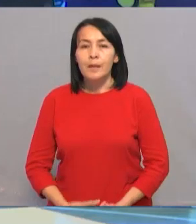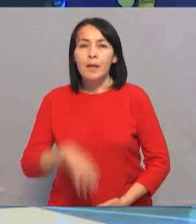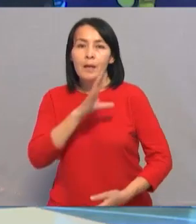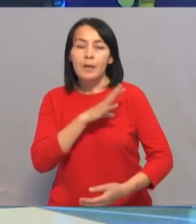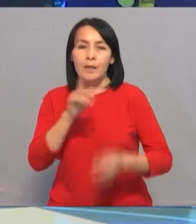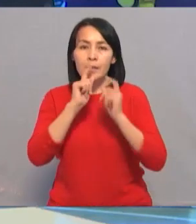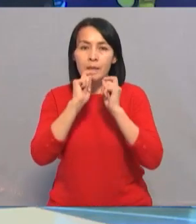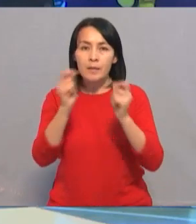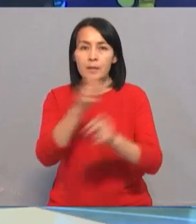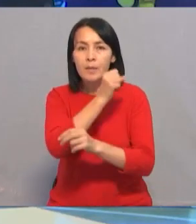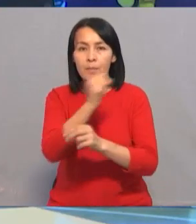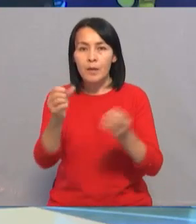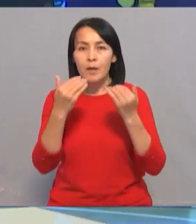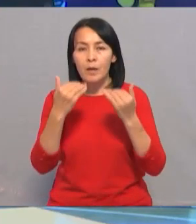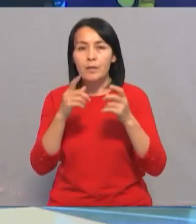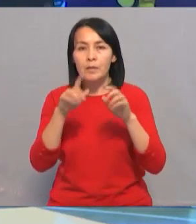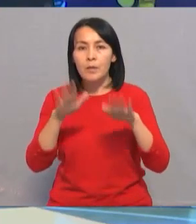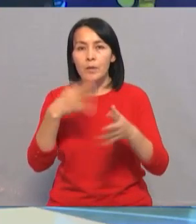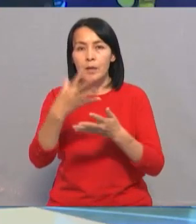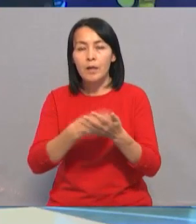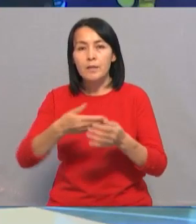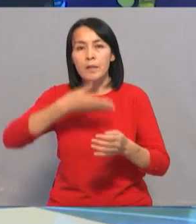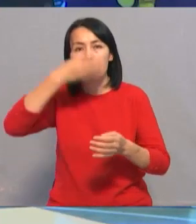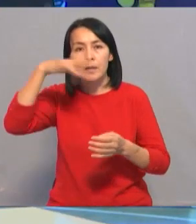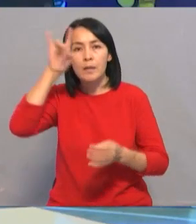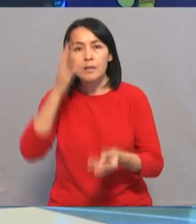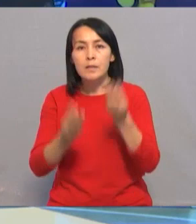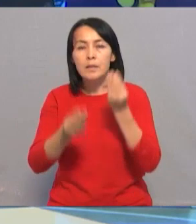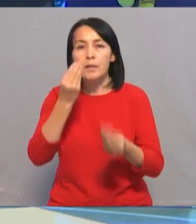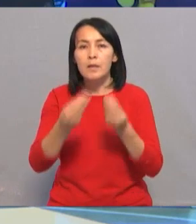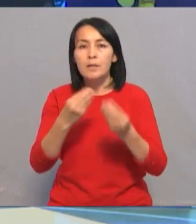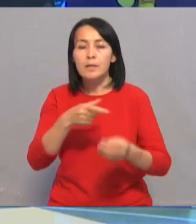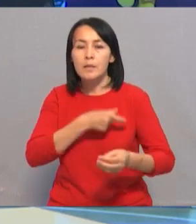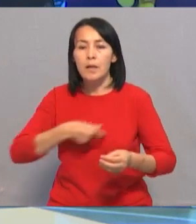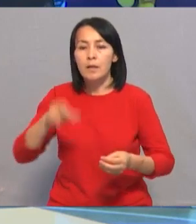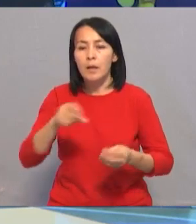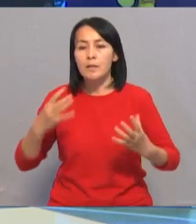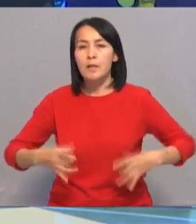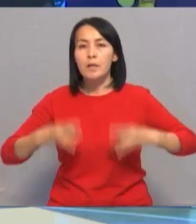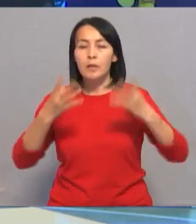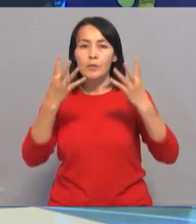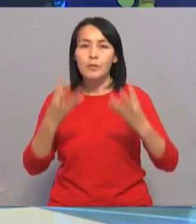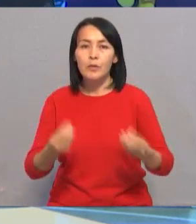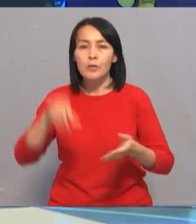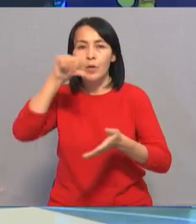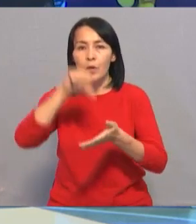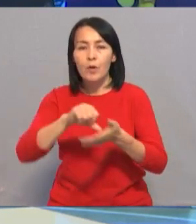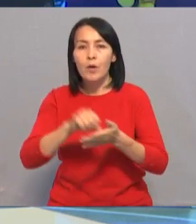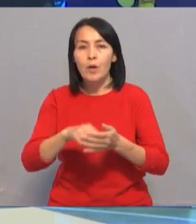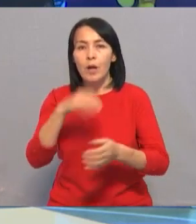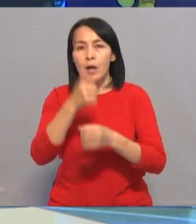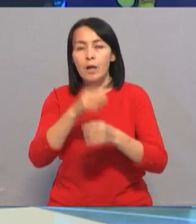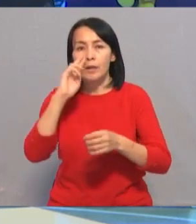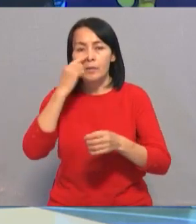Состоялось награждение победителей и призеров летних азиатских игр в их и их тренеров. В торжественном собрании приняли участие